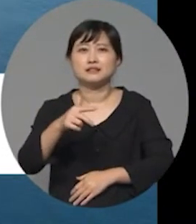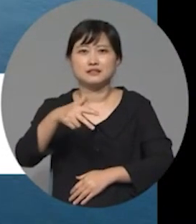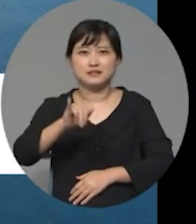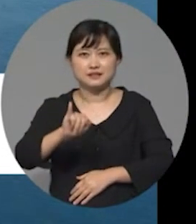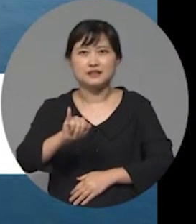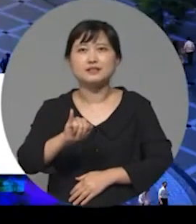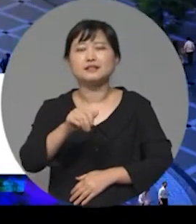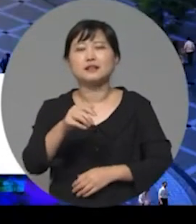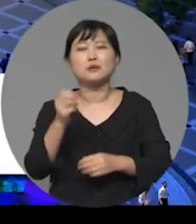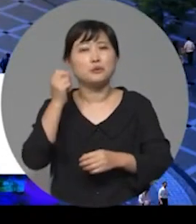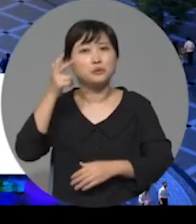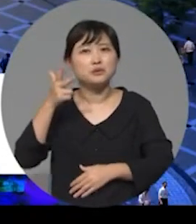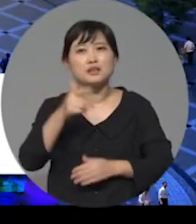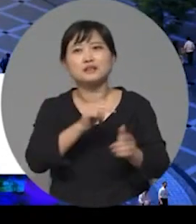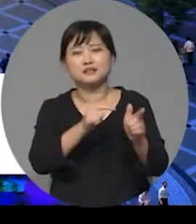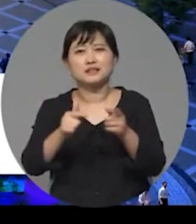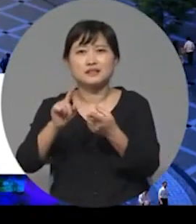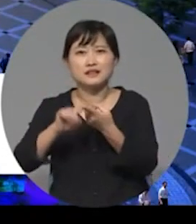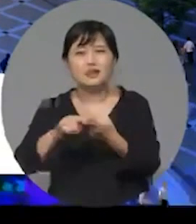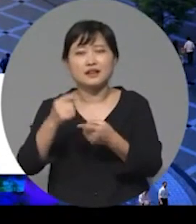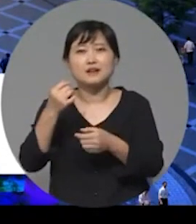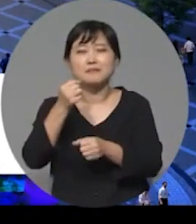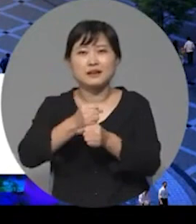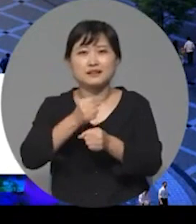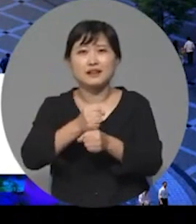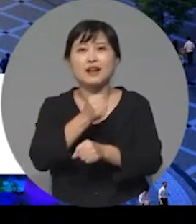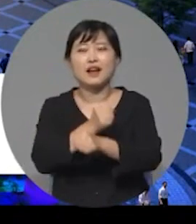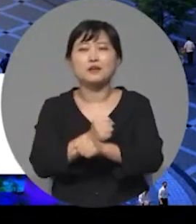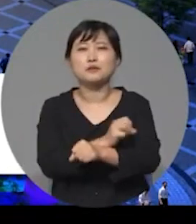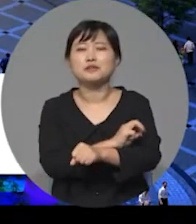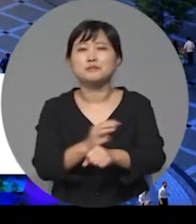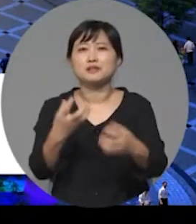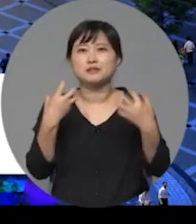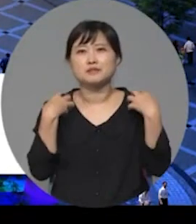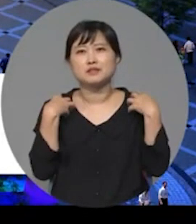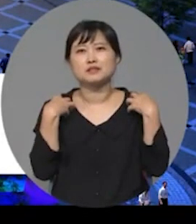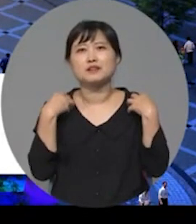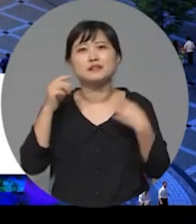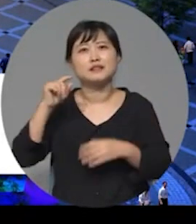호텔과 애견 호텔 등을 개발하는 사업으로 새만금청은 다음 달